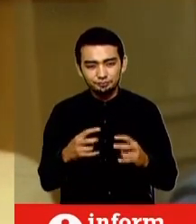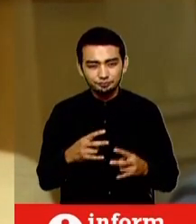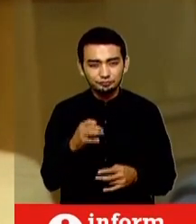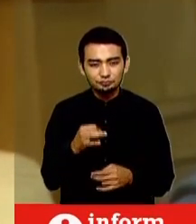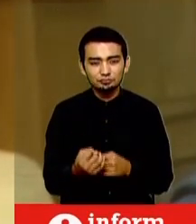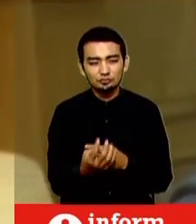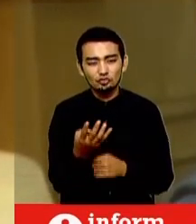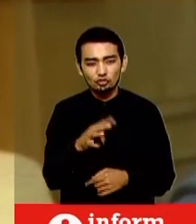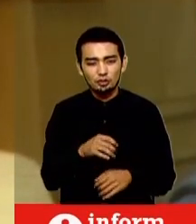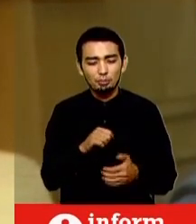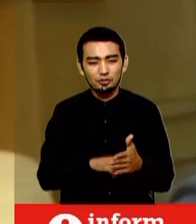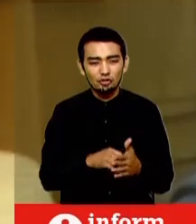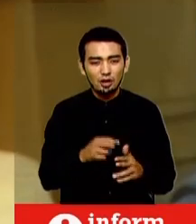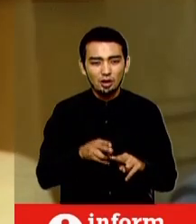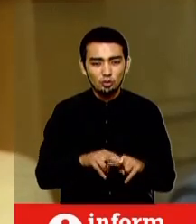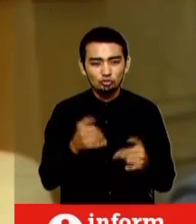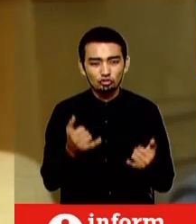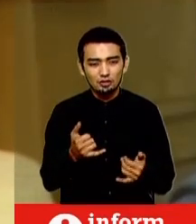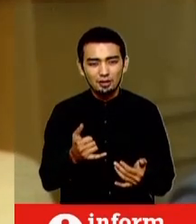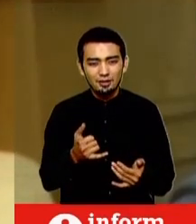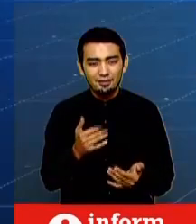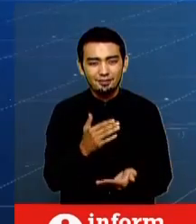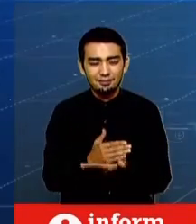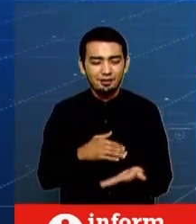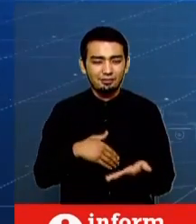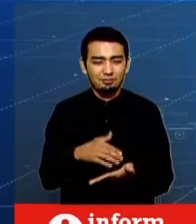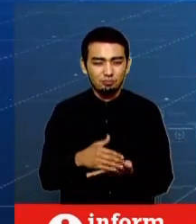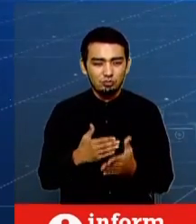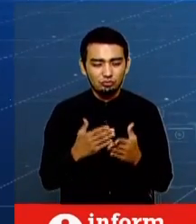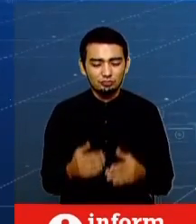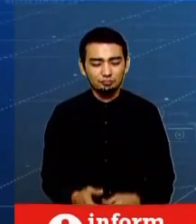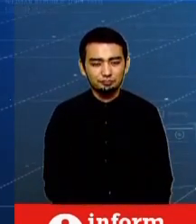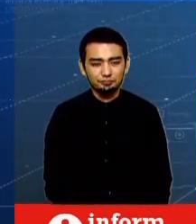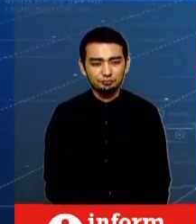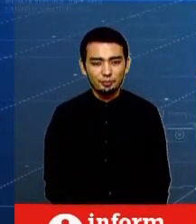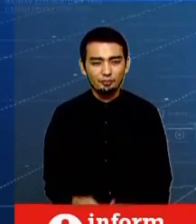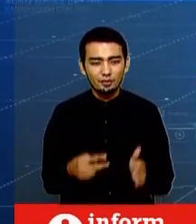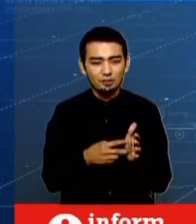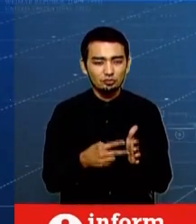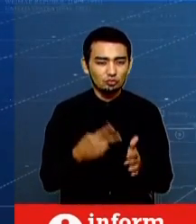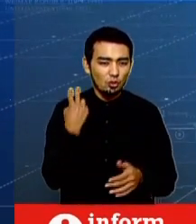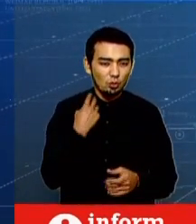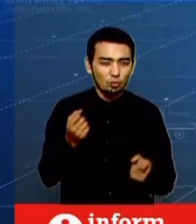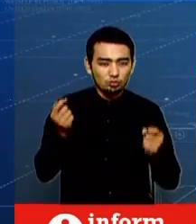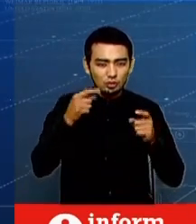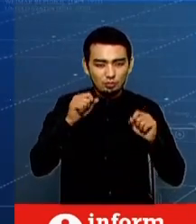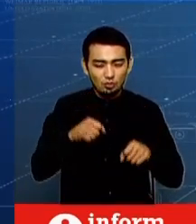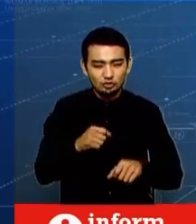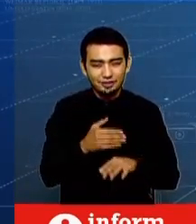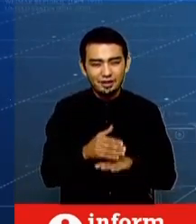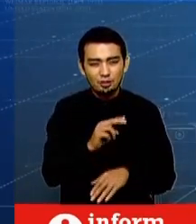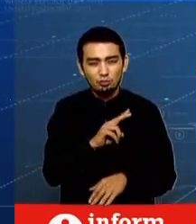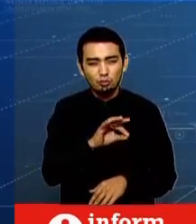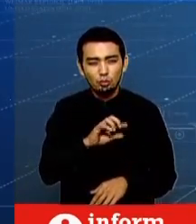вот эти 4 основные причины, по которым сейчас идут отказы. Сумму долга можно узнать на сайте кредитного бюро.